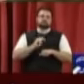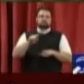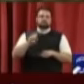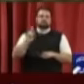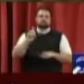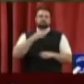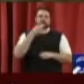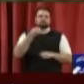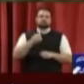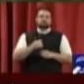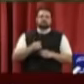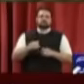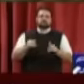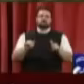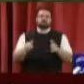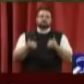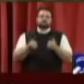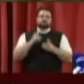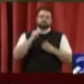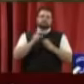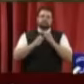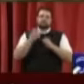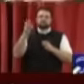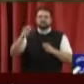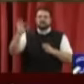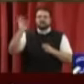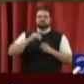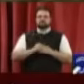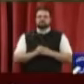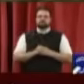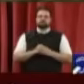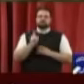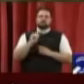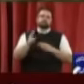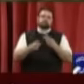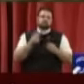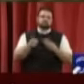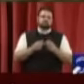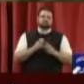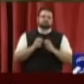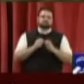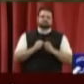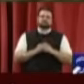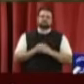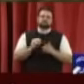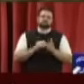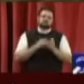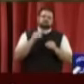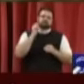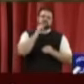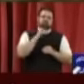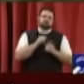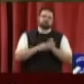spui, începi să vorbești despre altceva, nu despre dar. În sensul ăsta, nu să mai cauți, nu-i mai zici, știi, ar fi trebuit să fii roz, ar fi trebuit să fii